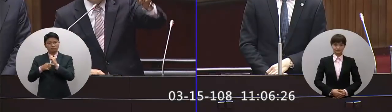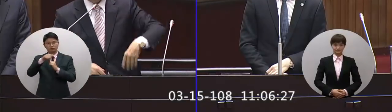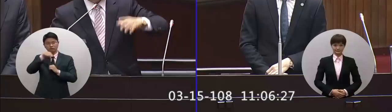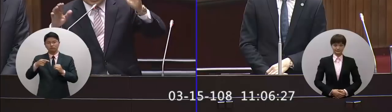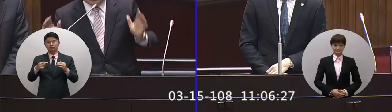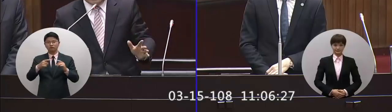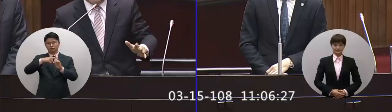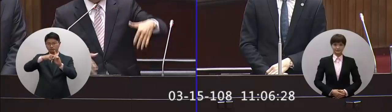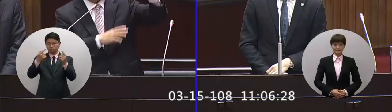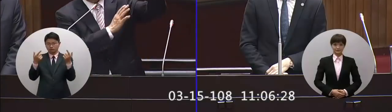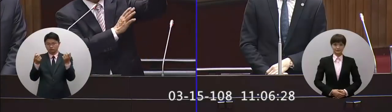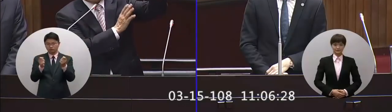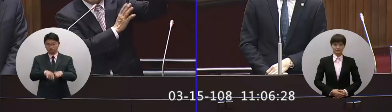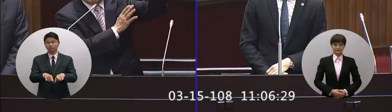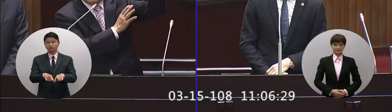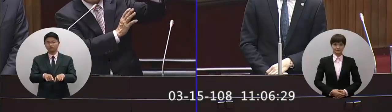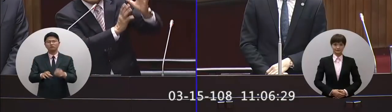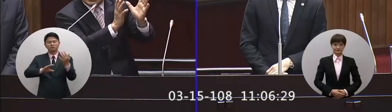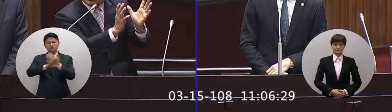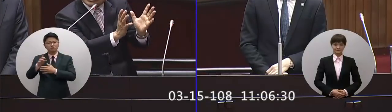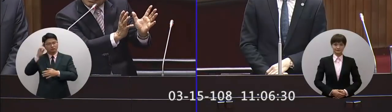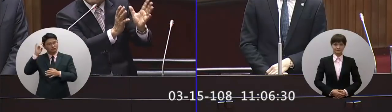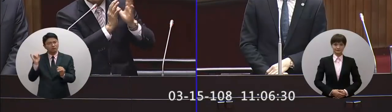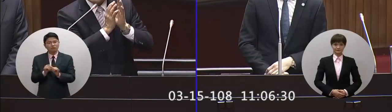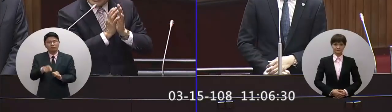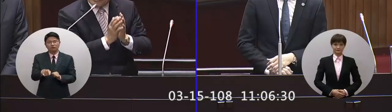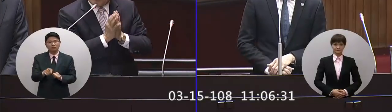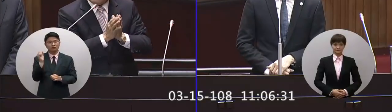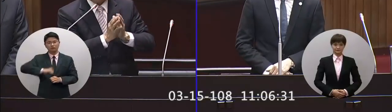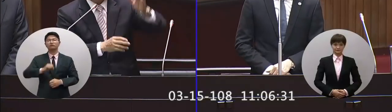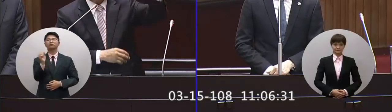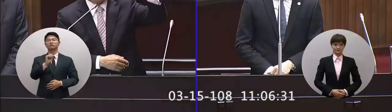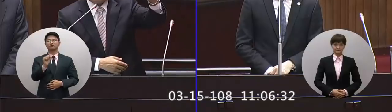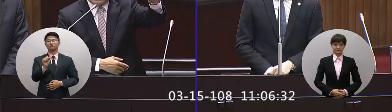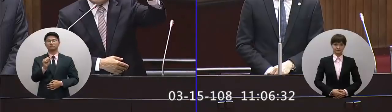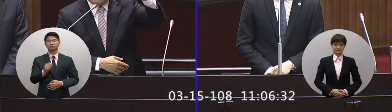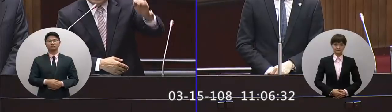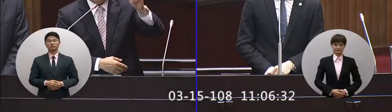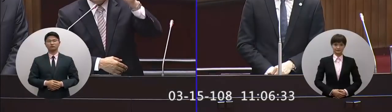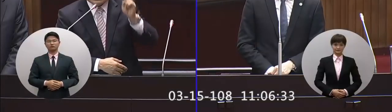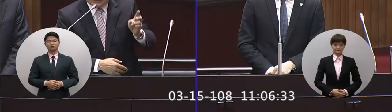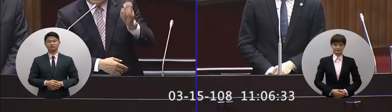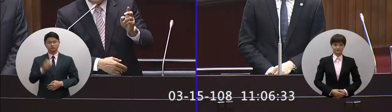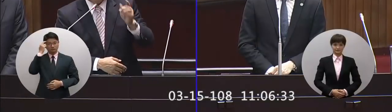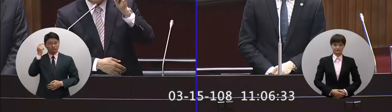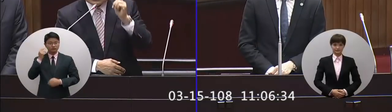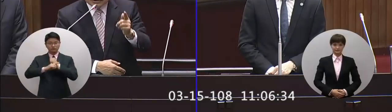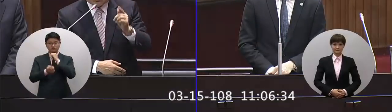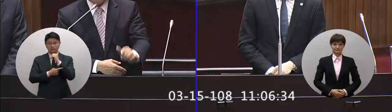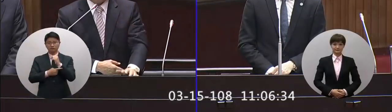威逼，任何人袂當威逼，所以要遵照憲法司法院釋